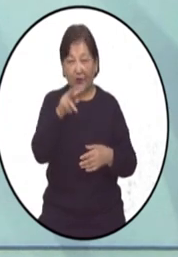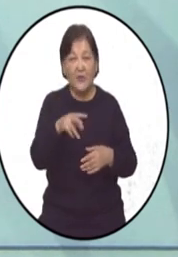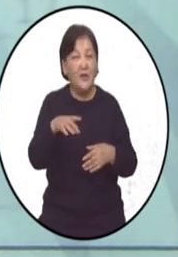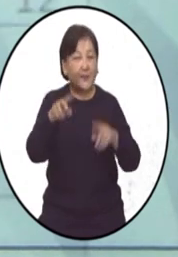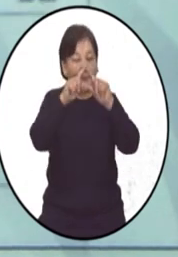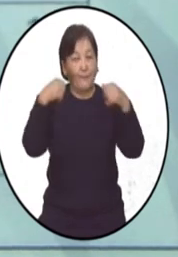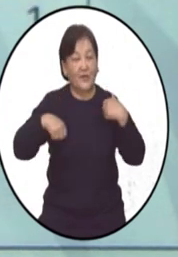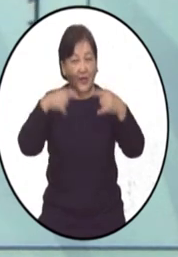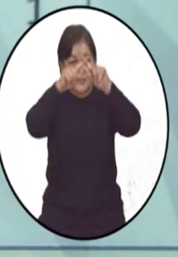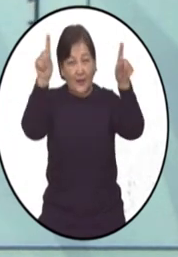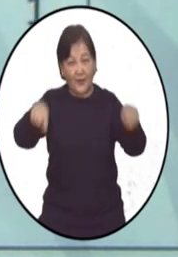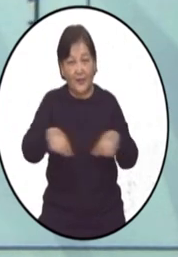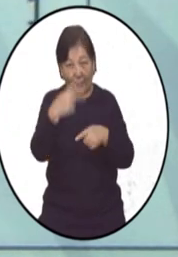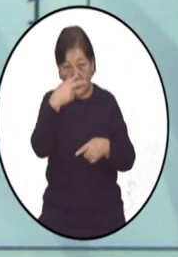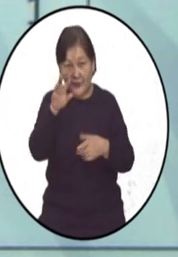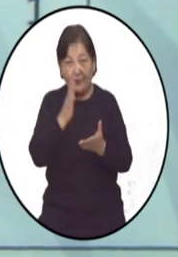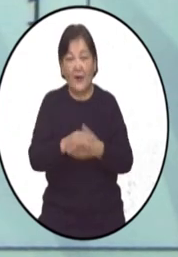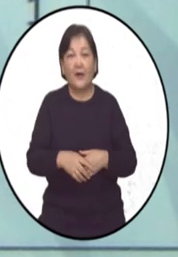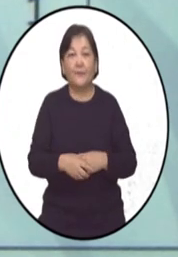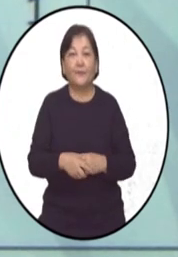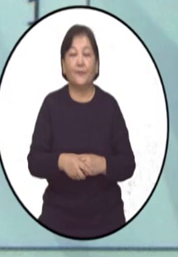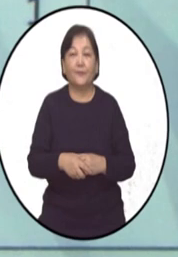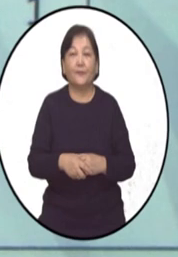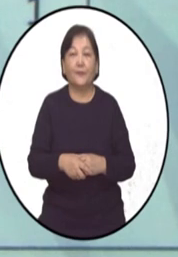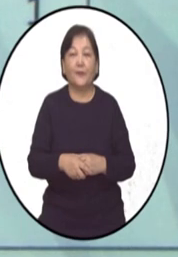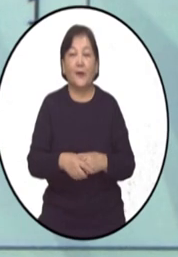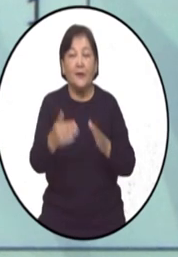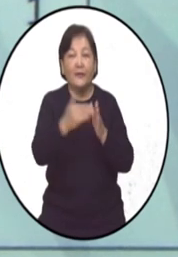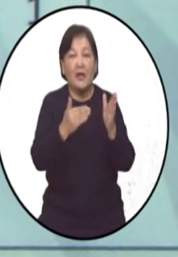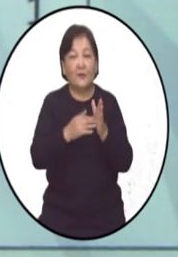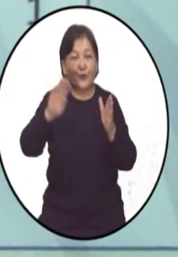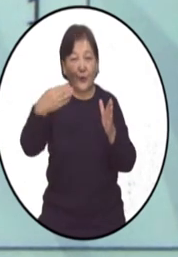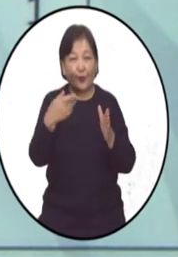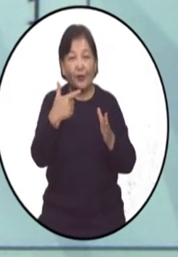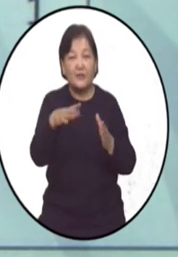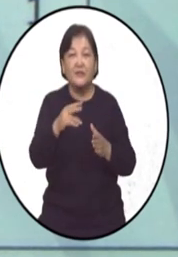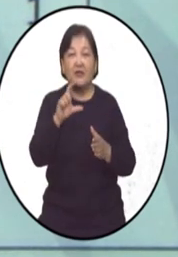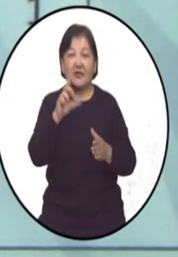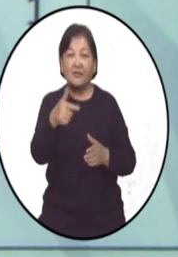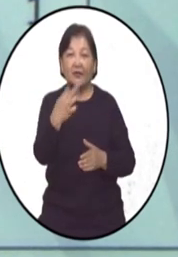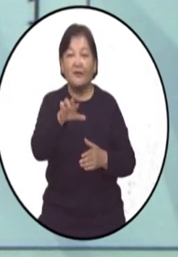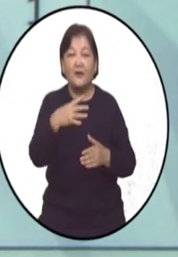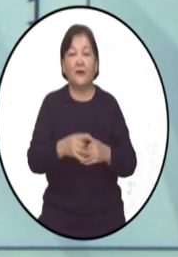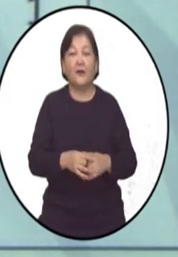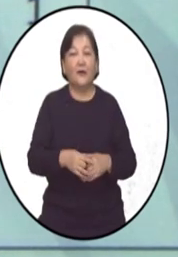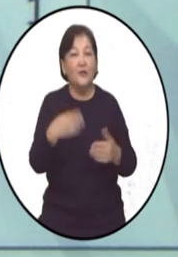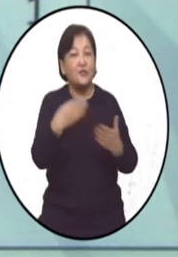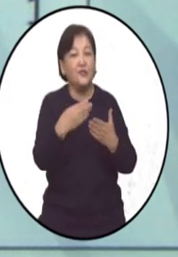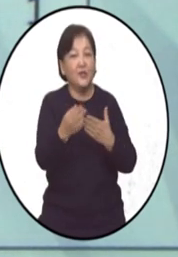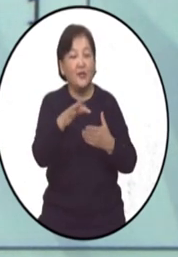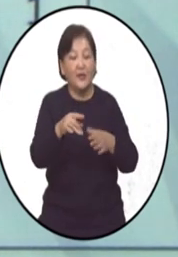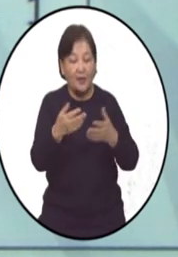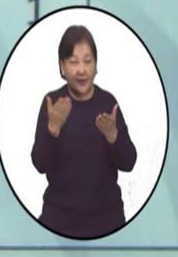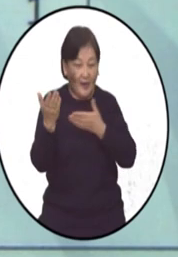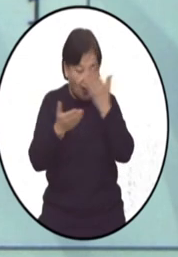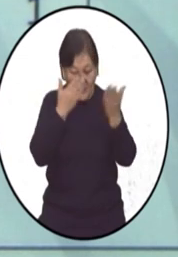самбар дээр хийж үзүүлсэн байгаа. За тэгээд тайлбар тодруулга гэсэн хэсэг дээр бол тодорхой жишээн дээр харж утсан байна.